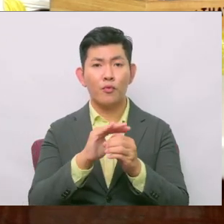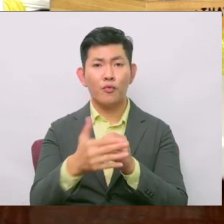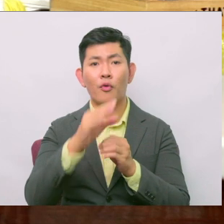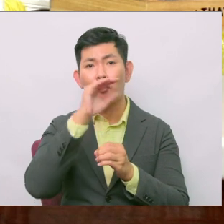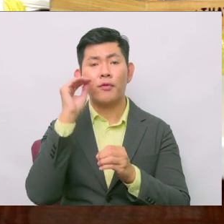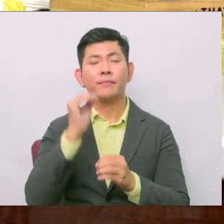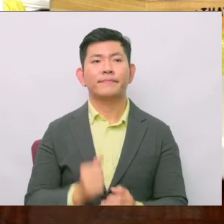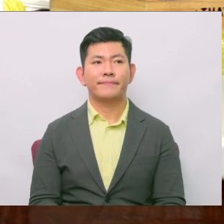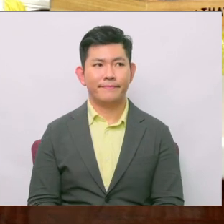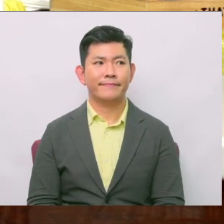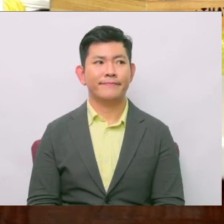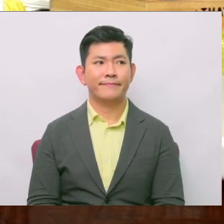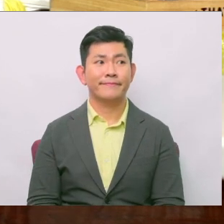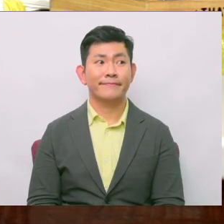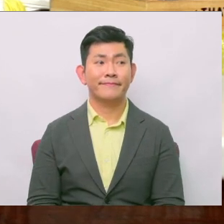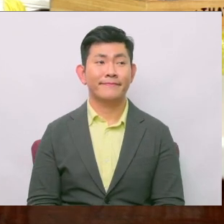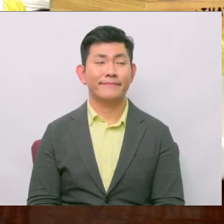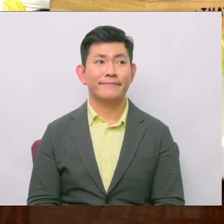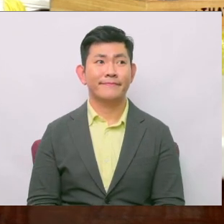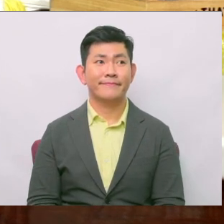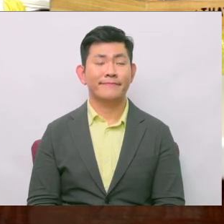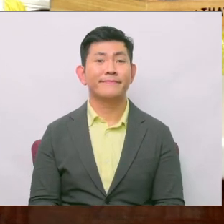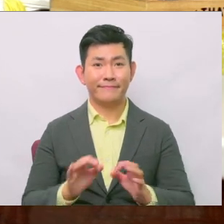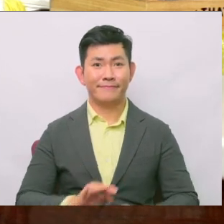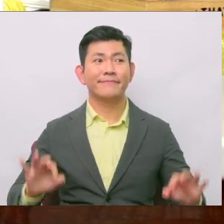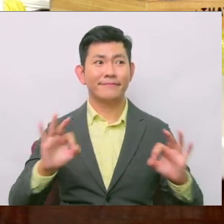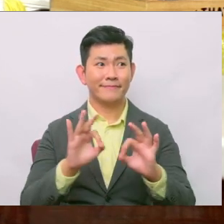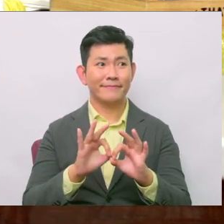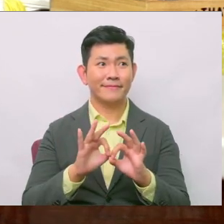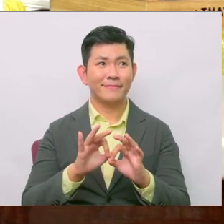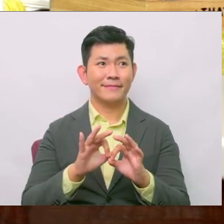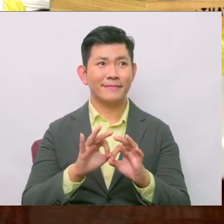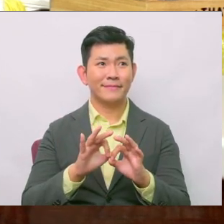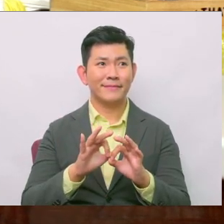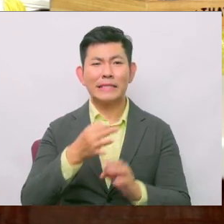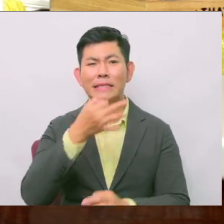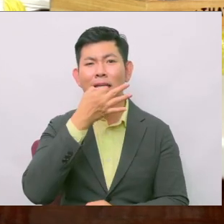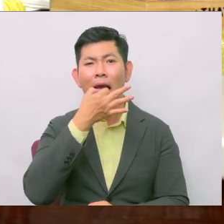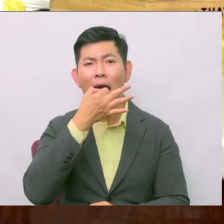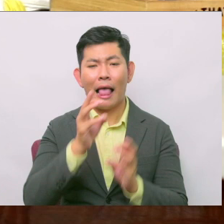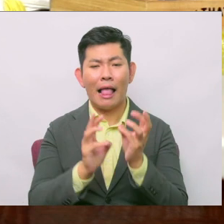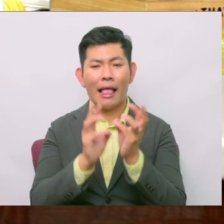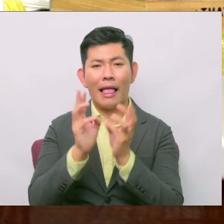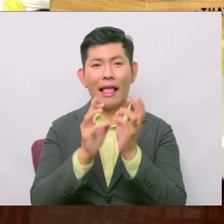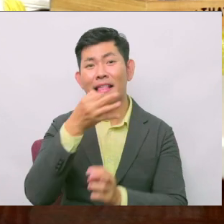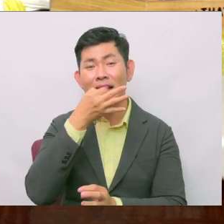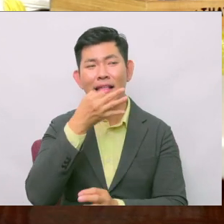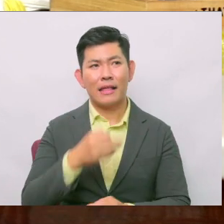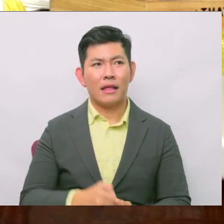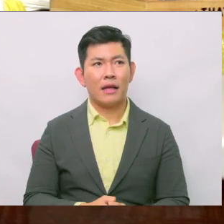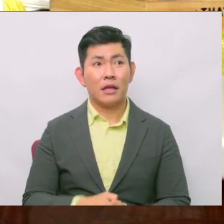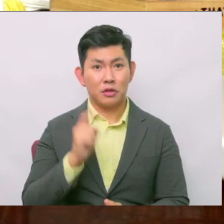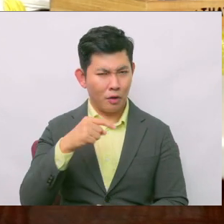้ วก็ที่สำคัญนะคะทำลูกประคบทุกครั้งอย่าลืม เกลือใช่ค่ะแน่ใจว่าเกลือต้องมีทุกบ้